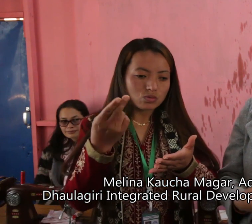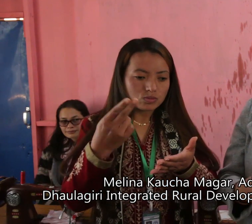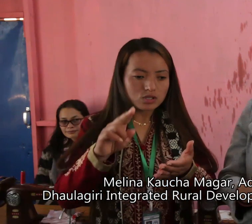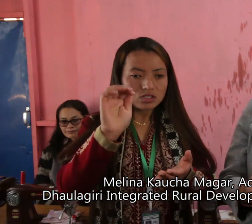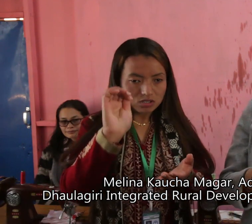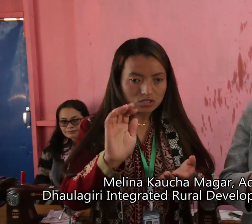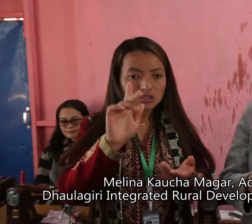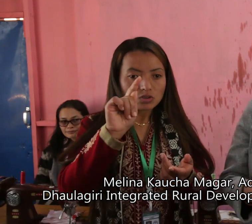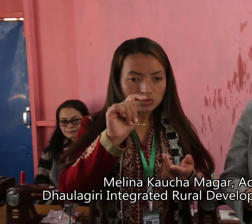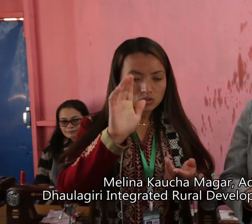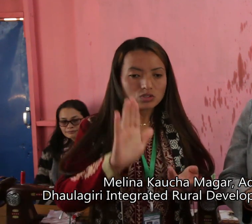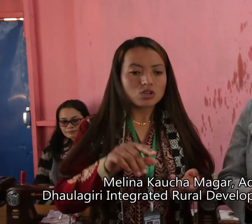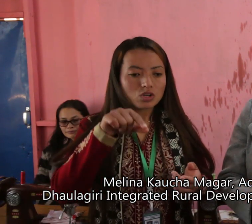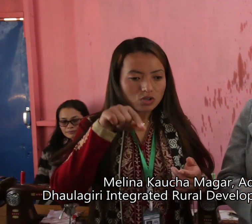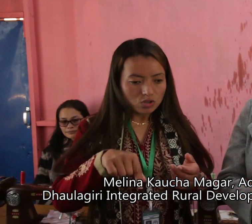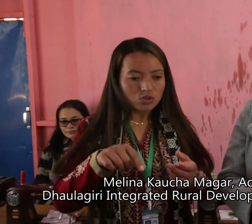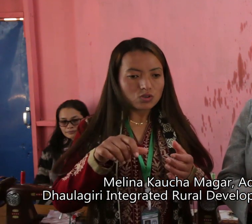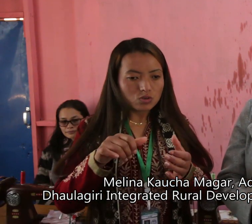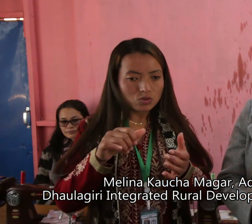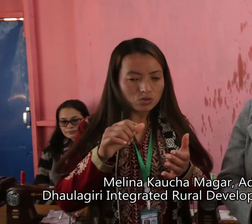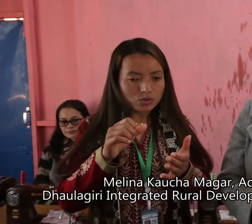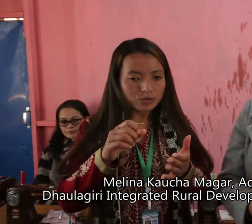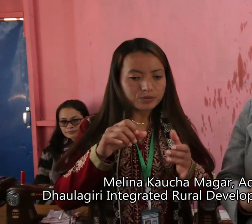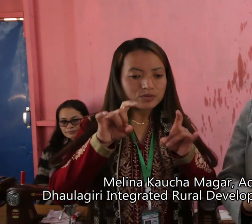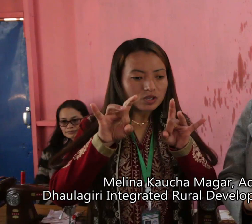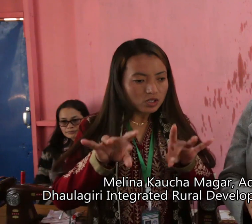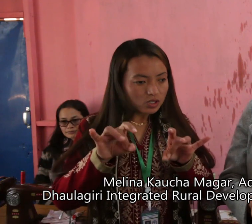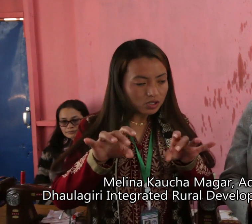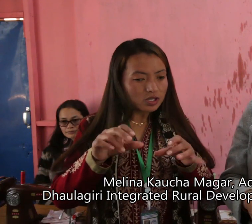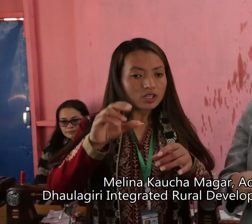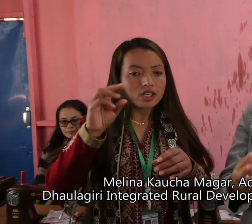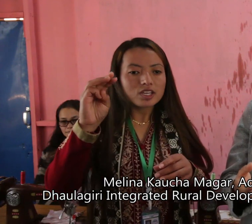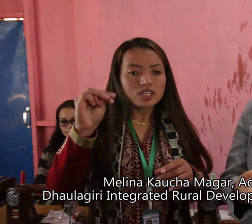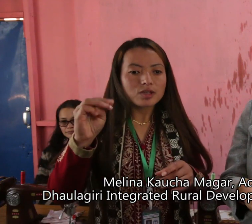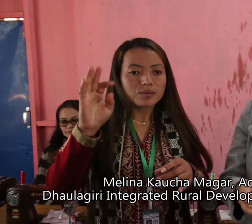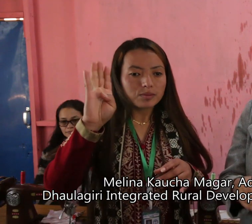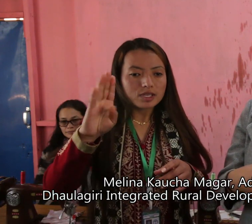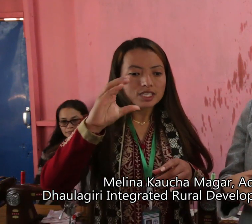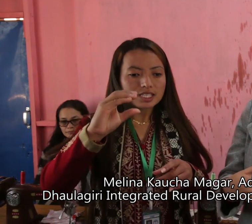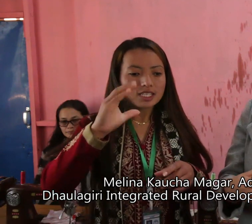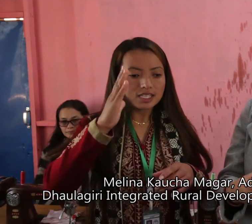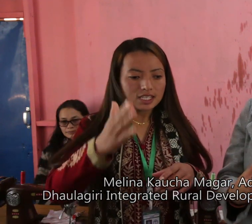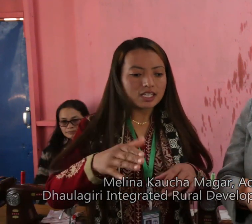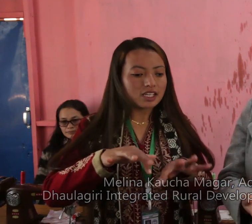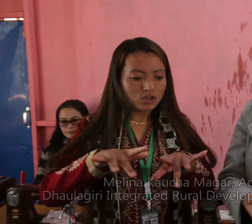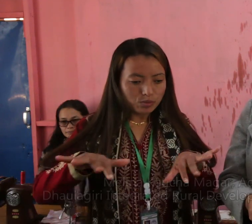यो अभिडेक खुलाह बनलो प्रेक्पी ट्री